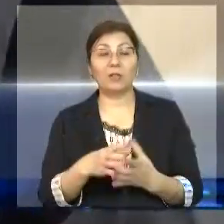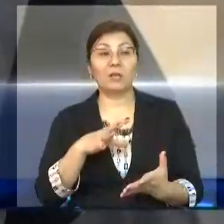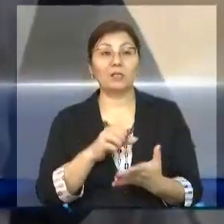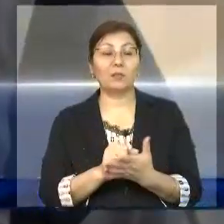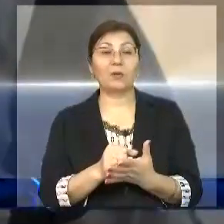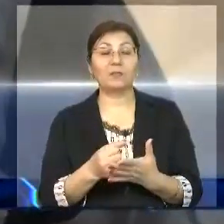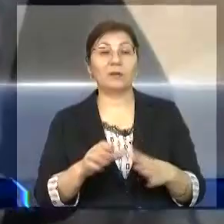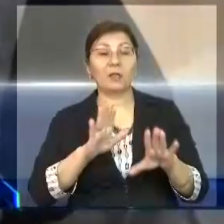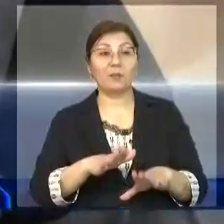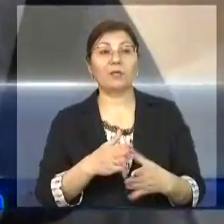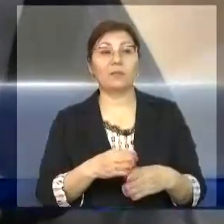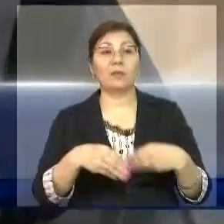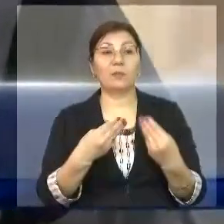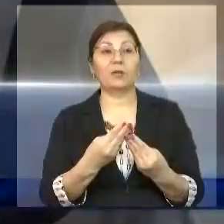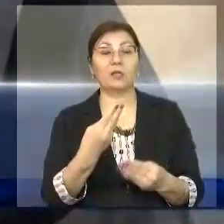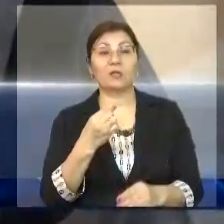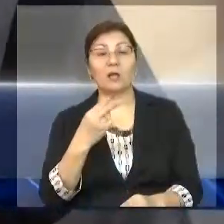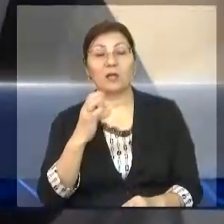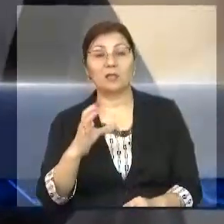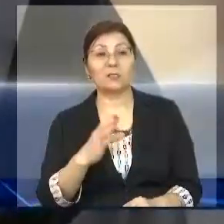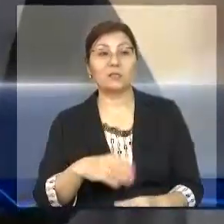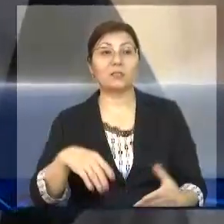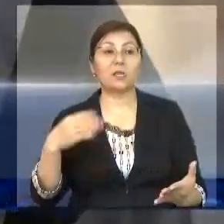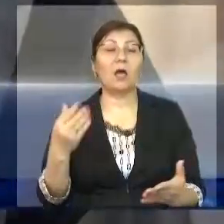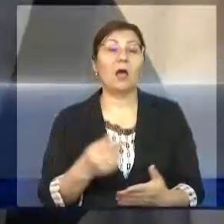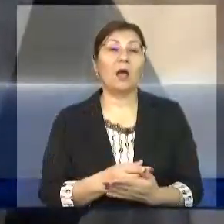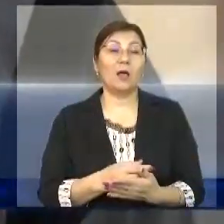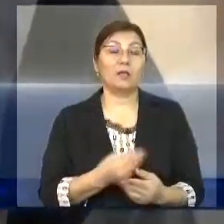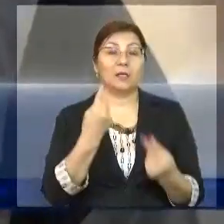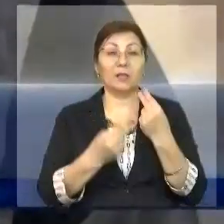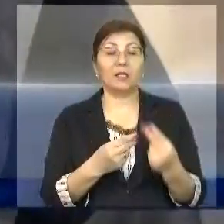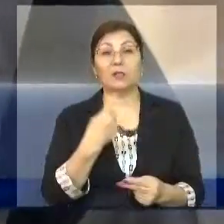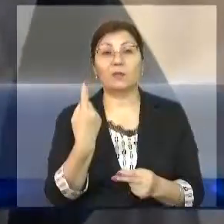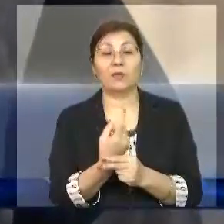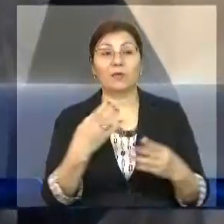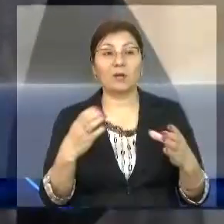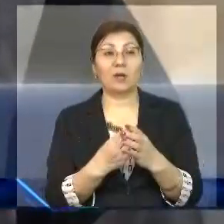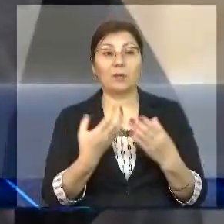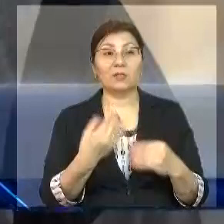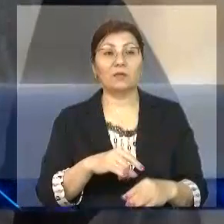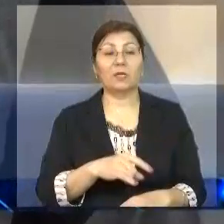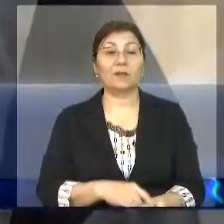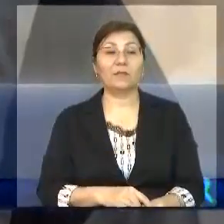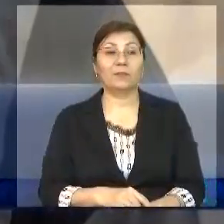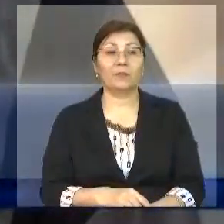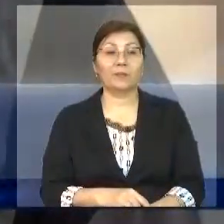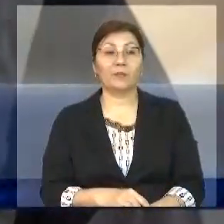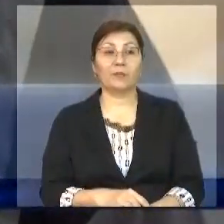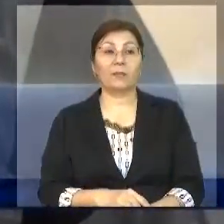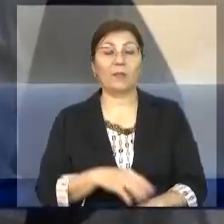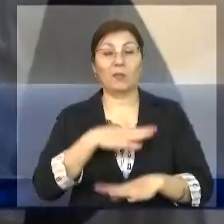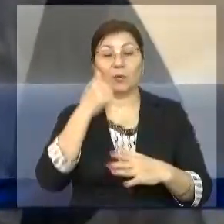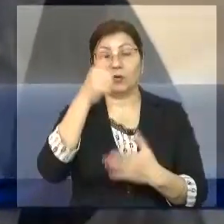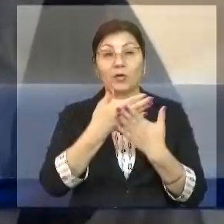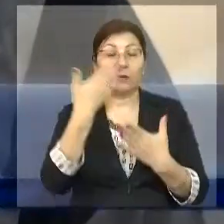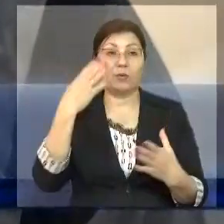последнее место в группе мы даём шанс в четвертьфинале побороться с первой командой другой груп прецеденты в Казахстане уже были несколько лет